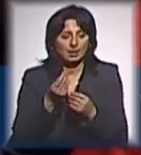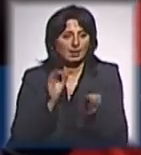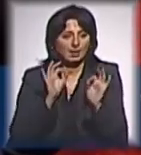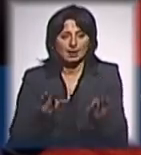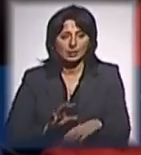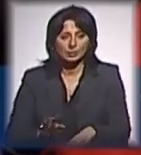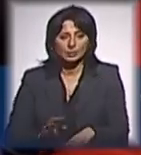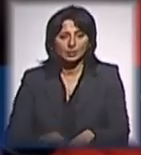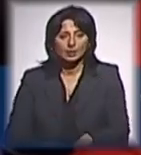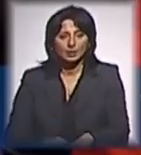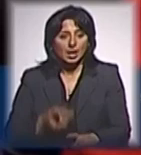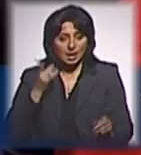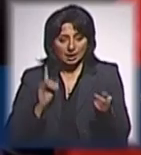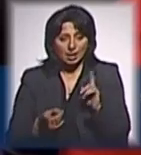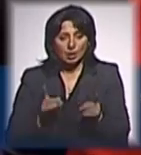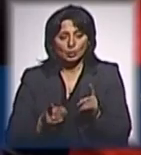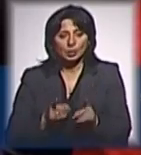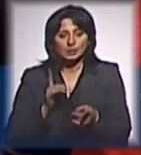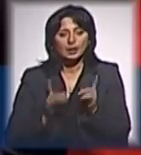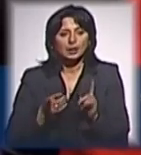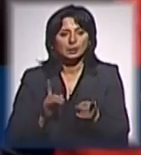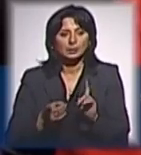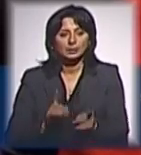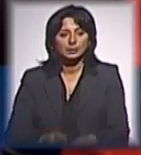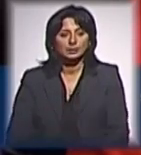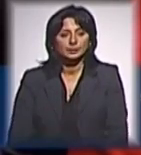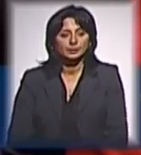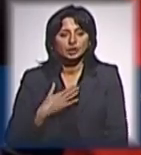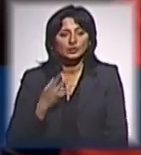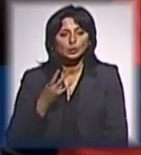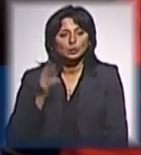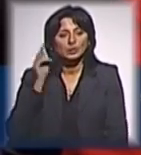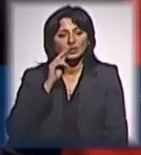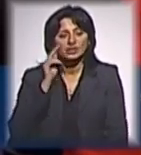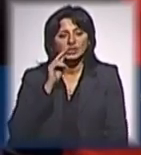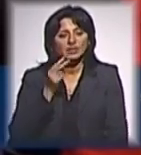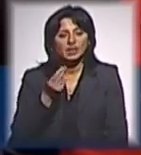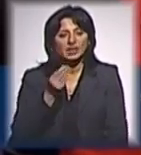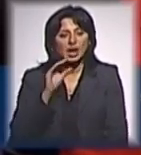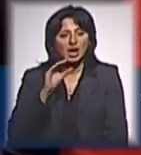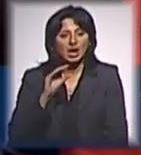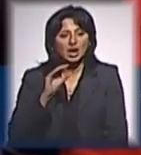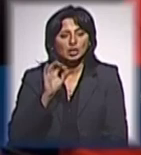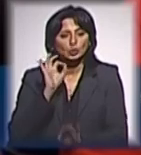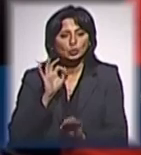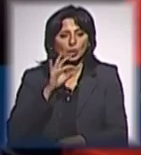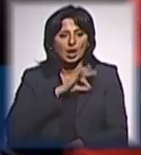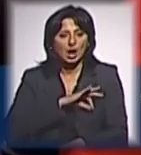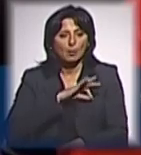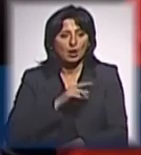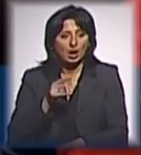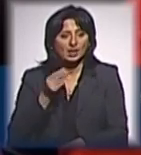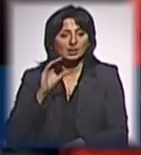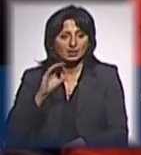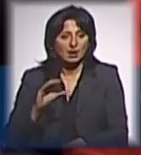თანხებს. რეალურად, ხო, რეალურად. ჩვენ უნდა ვისწავლოთ ამ თანხის სწორი გამოყენება, ანუ ამ